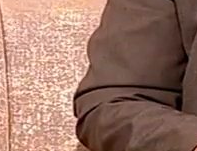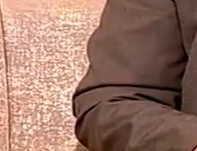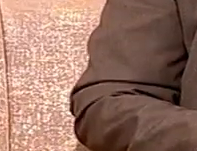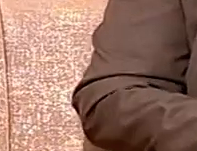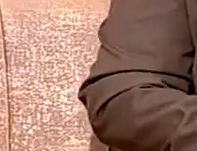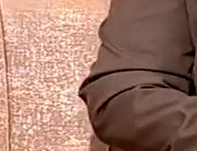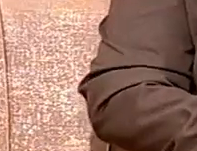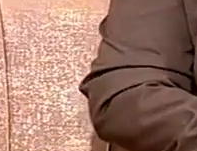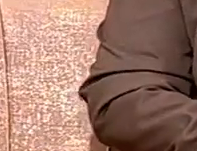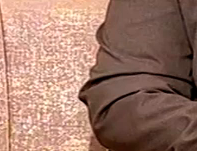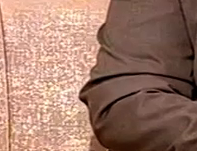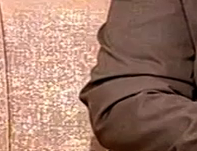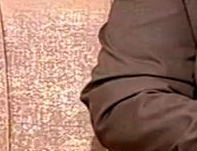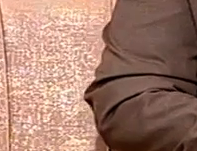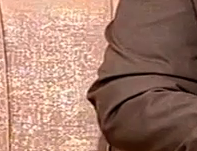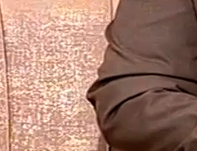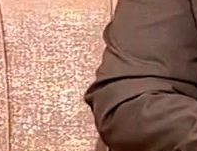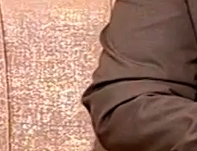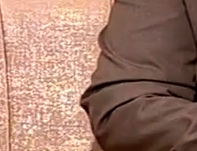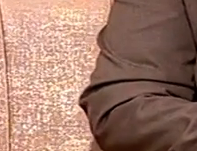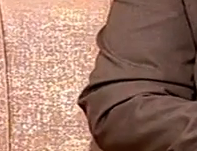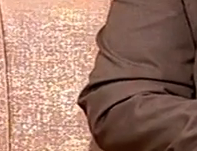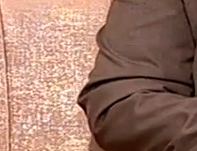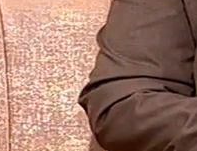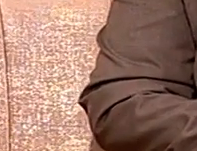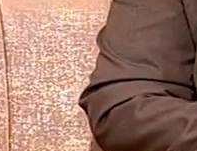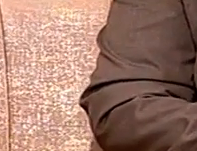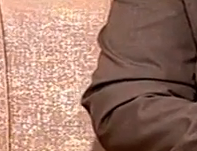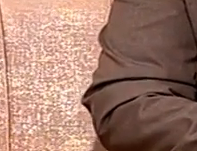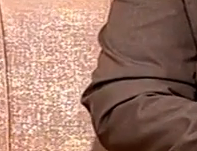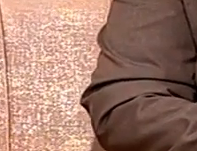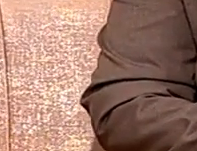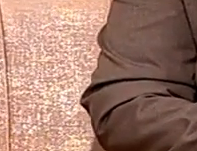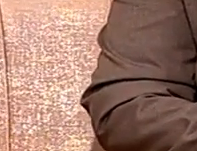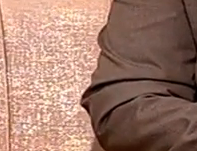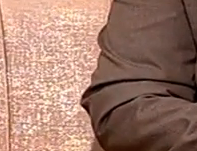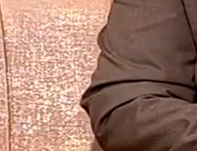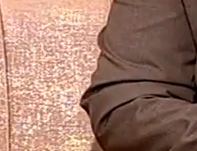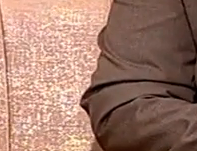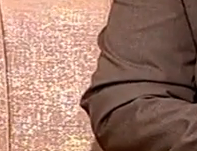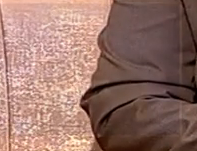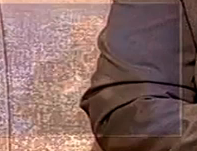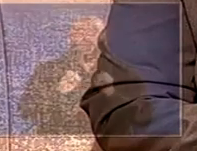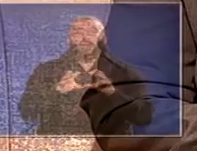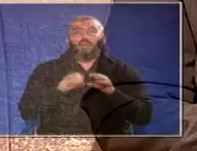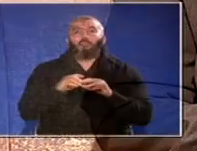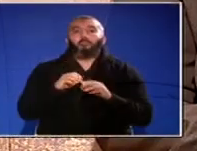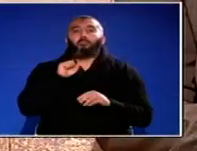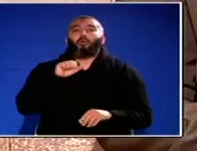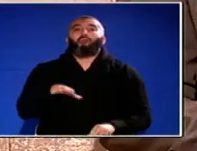هلا سألوا إذا لم يعلموا. بسم الله الرحمن الرحيم، الحمد لله على وعلم. قال تعالى: وعلم آدم الأسماء